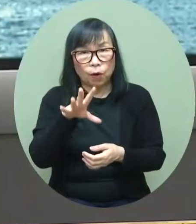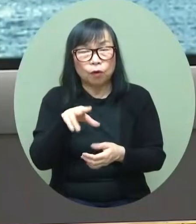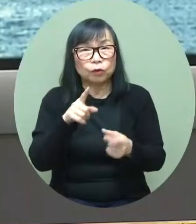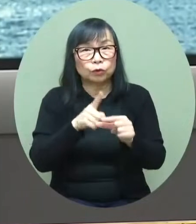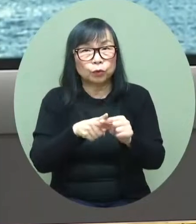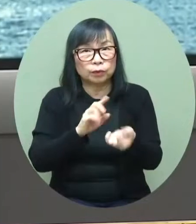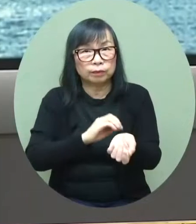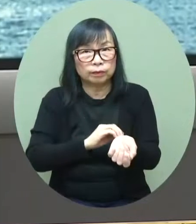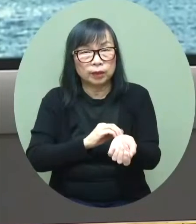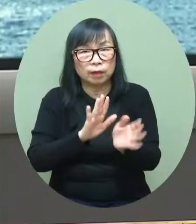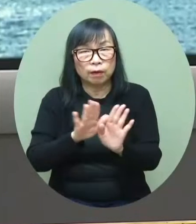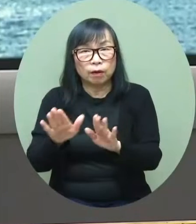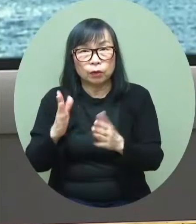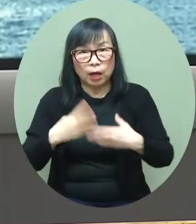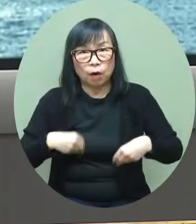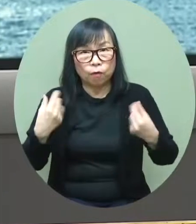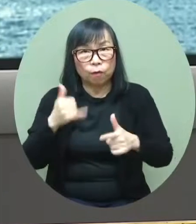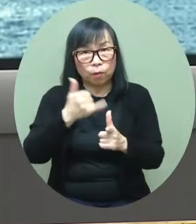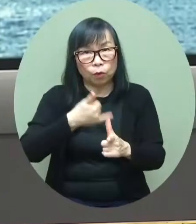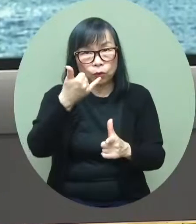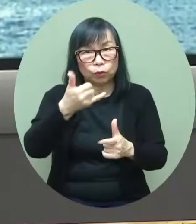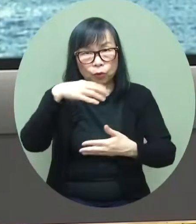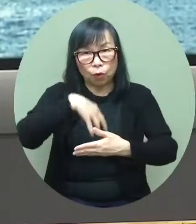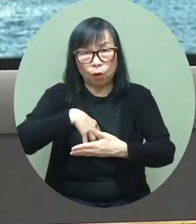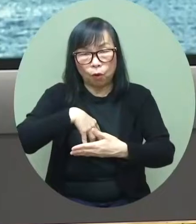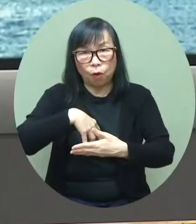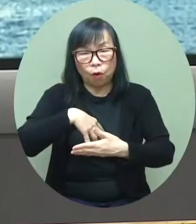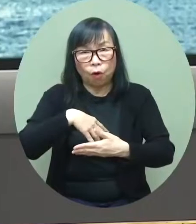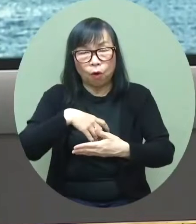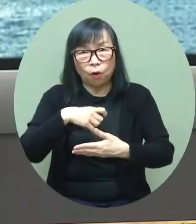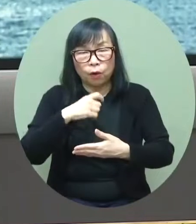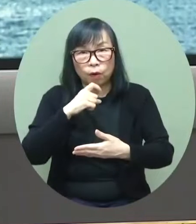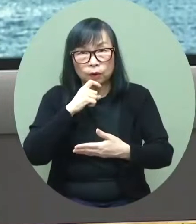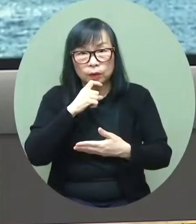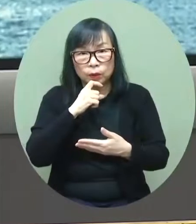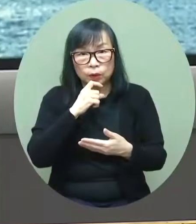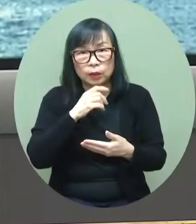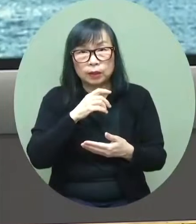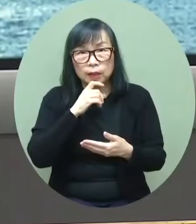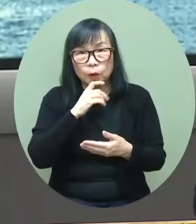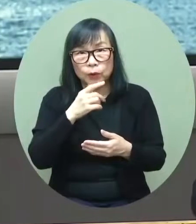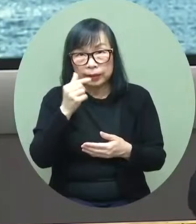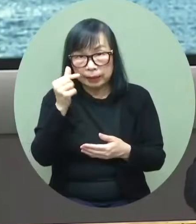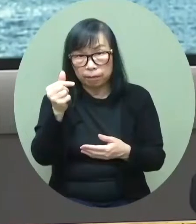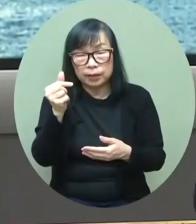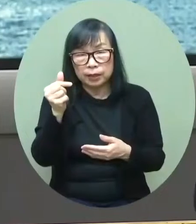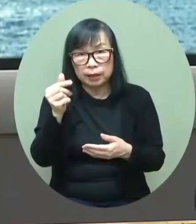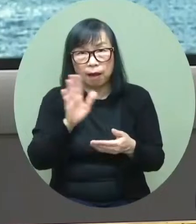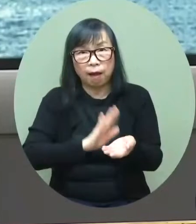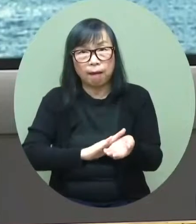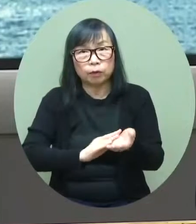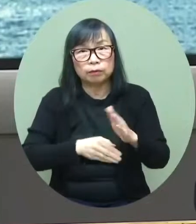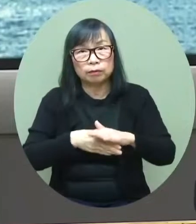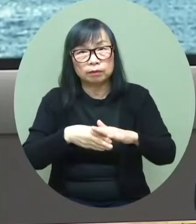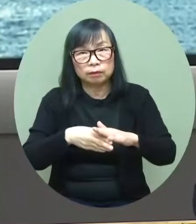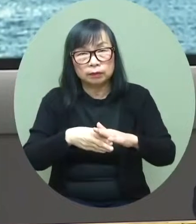醫嘅服務咧，如果佢喺康復嘅6個月內咧，我哋都會有10次嘅門診嘅服務咧，